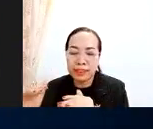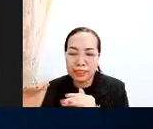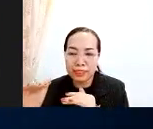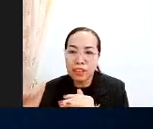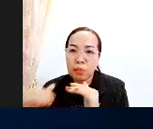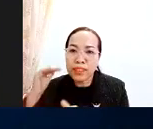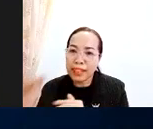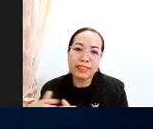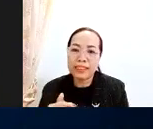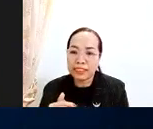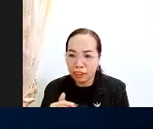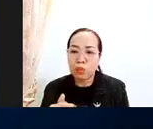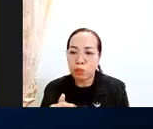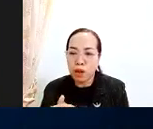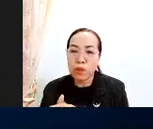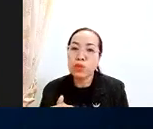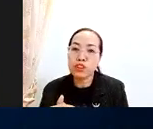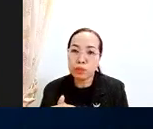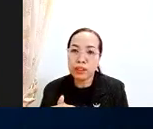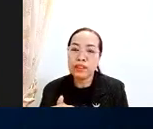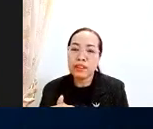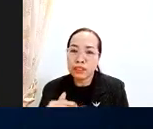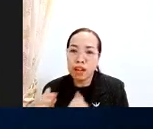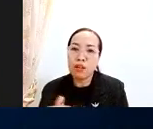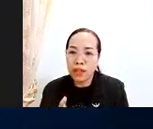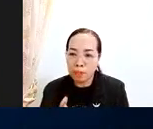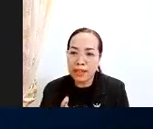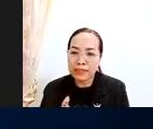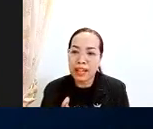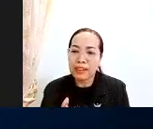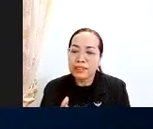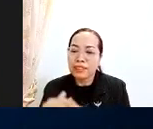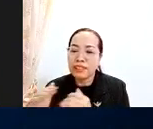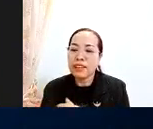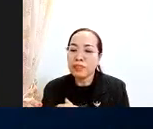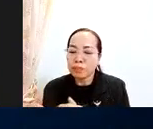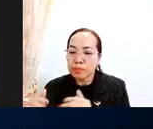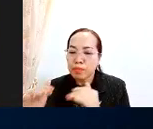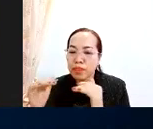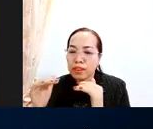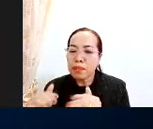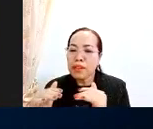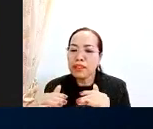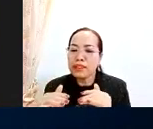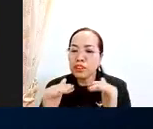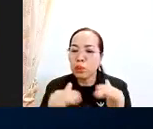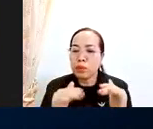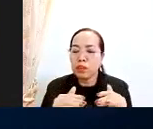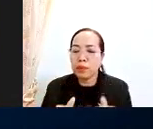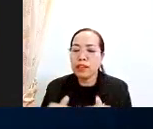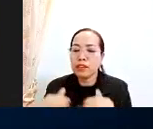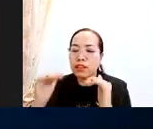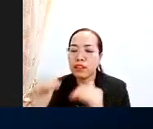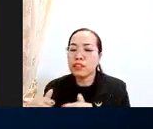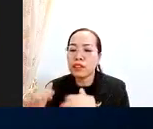mình miên ca tăng chất ở một mùa nút nhóm nâng tựa đó cô đau bàn chả chẳng nằm bay ở dương chụp rồi